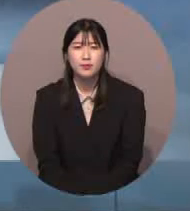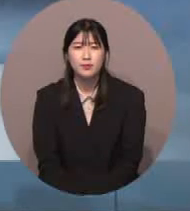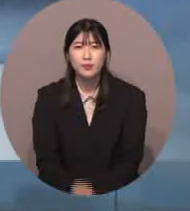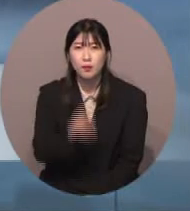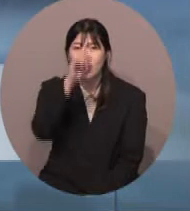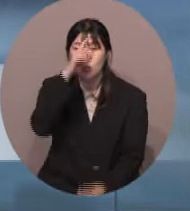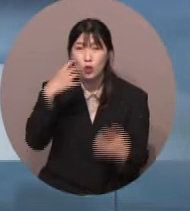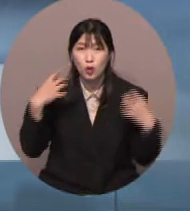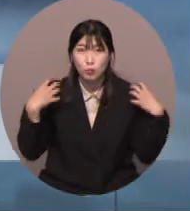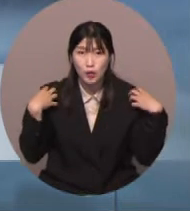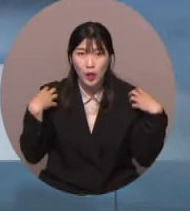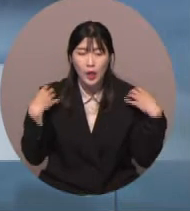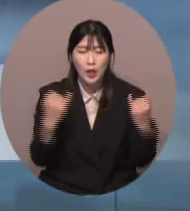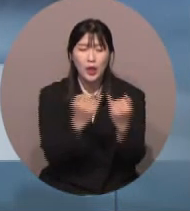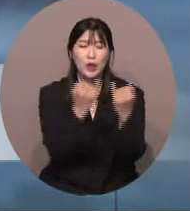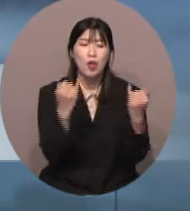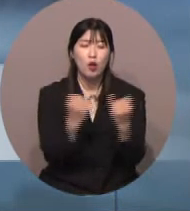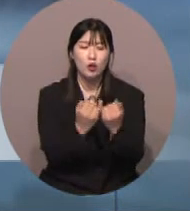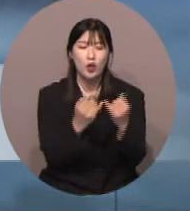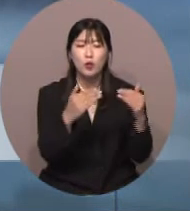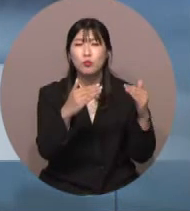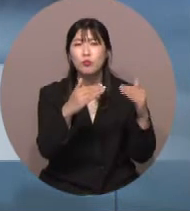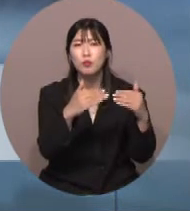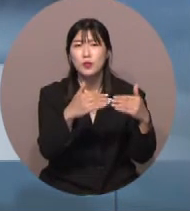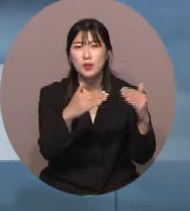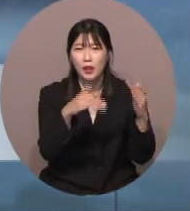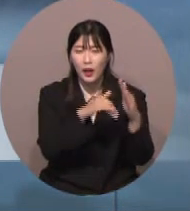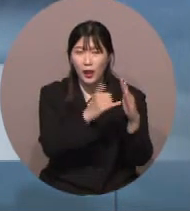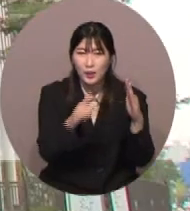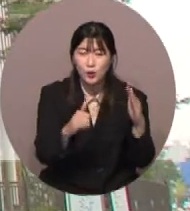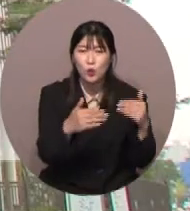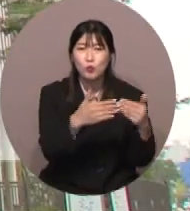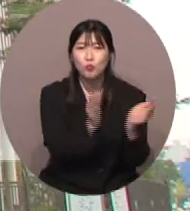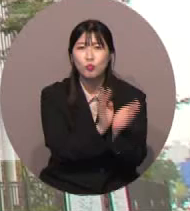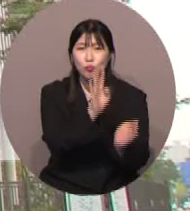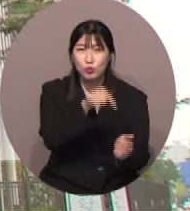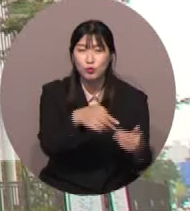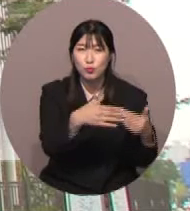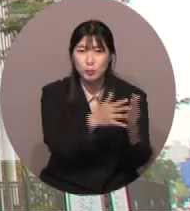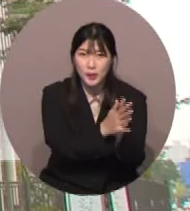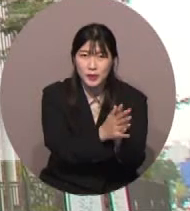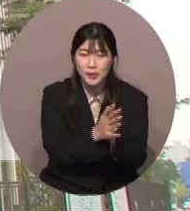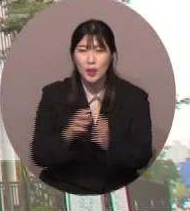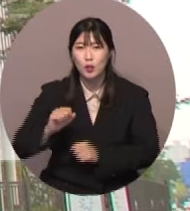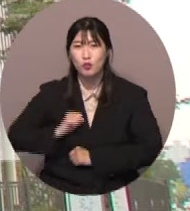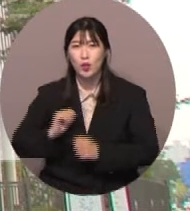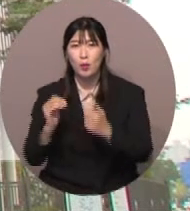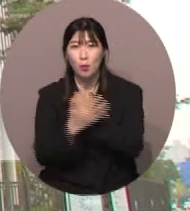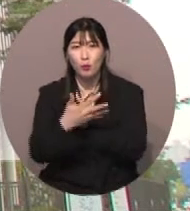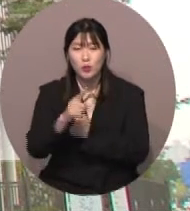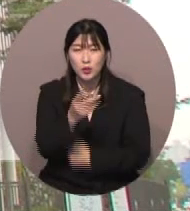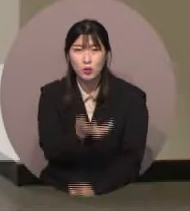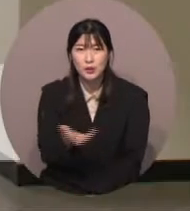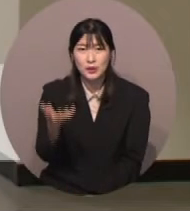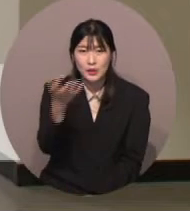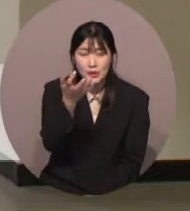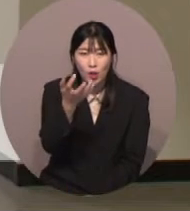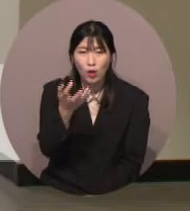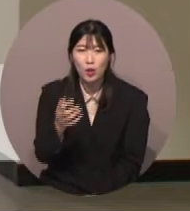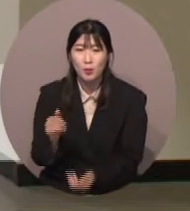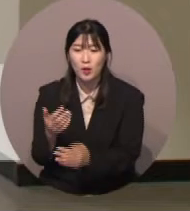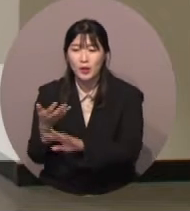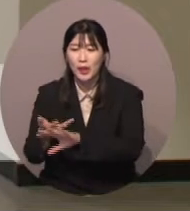정부가 여성가족부 폐지와 국가보훈처의 장관급 기관 승격 재외동포청 신설을 골자로